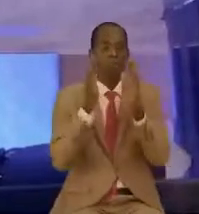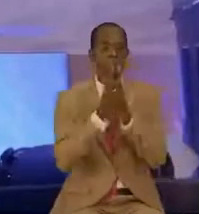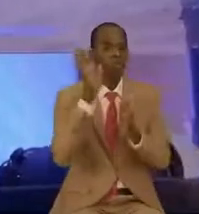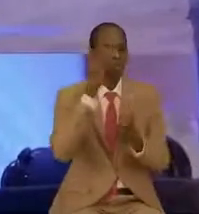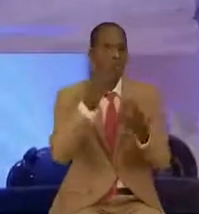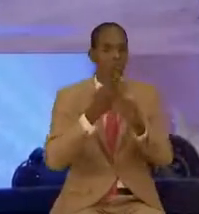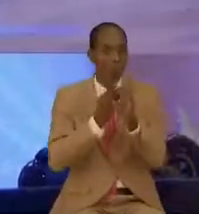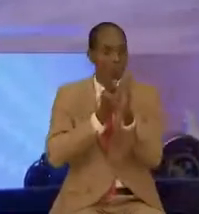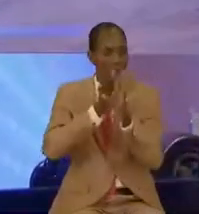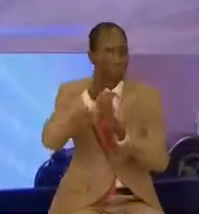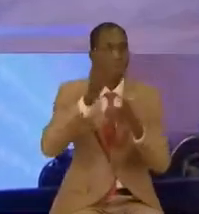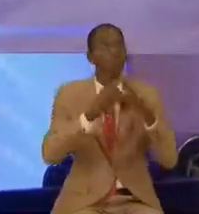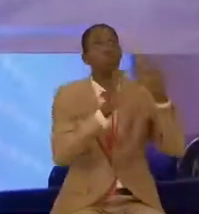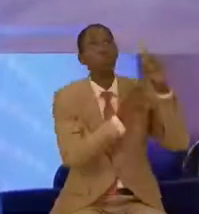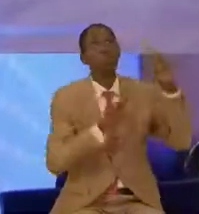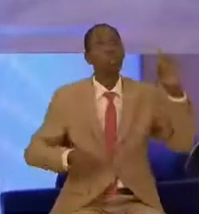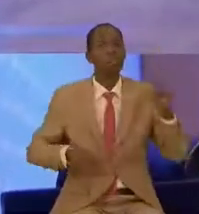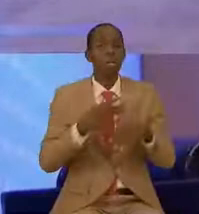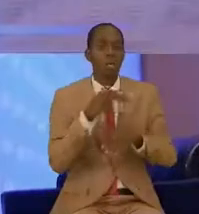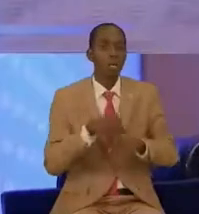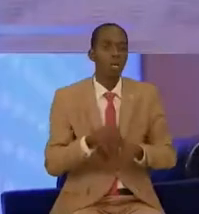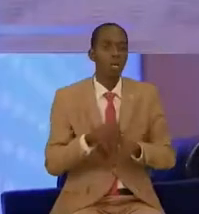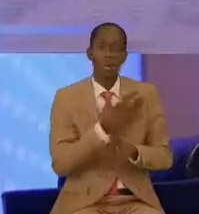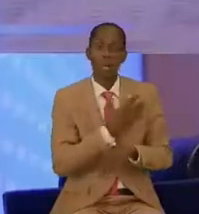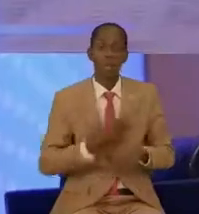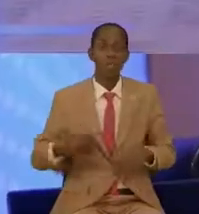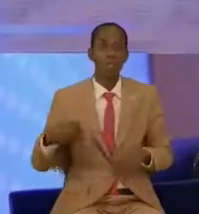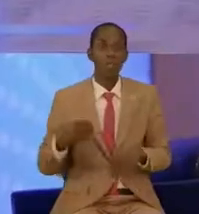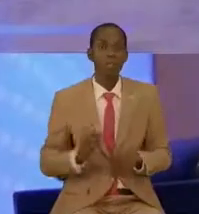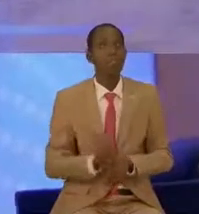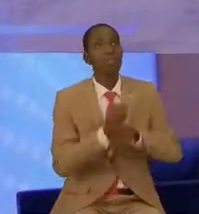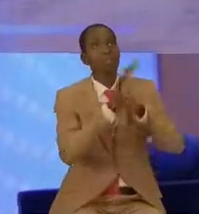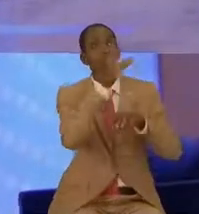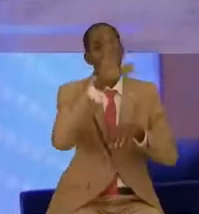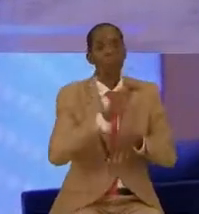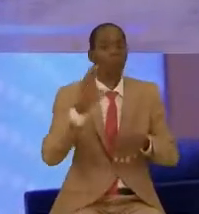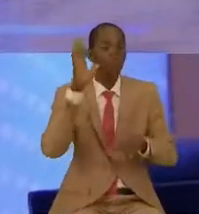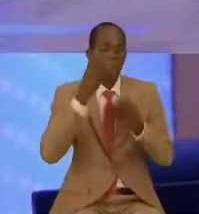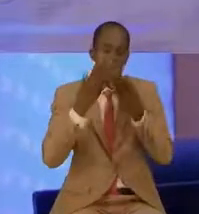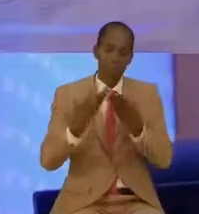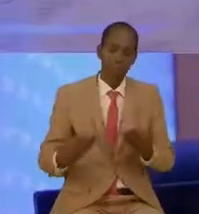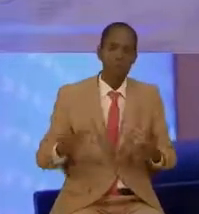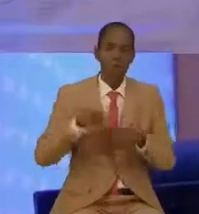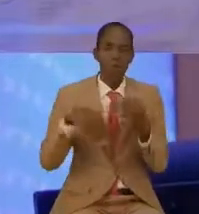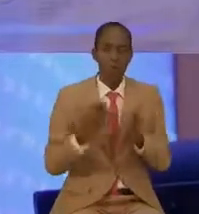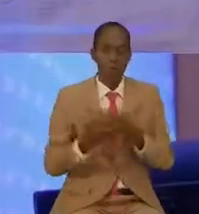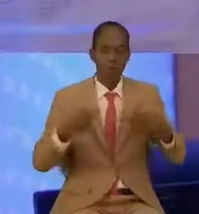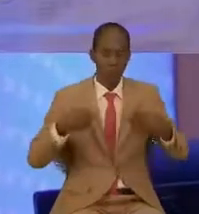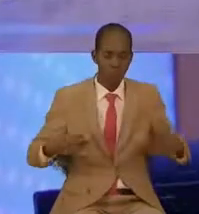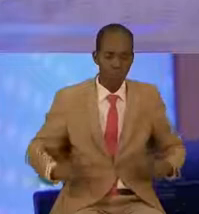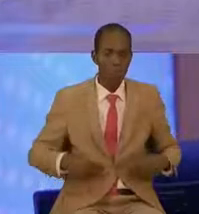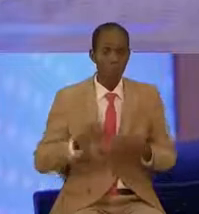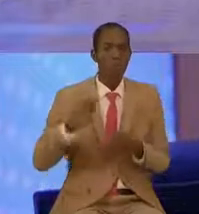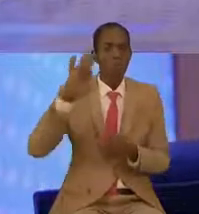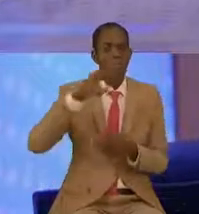que vous veniez directement au Seigneur, au calvaire, et le calvaire va résoudre tous vos problèmes